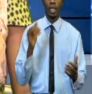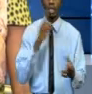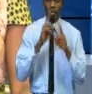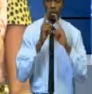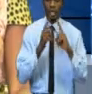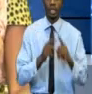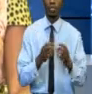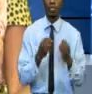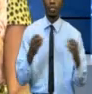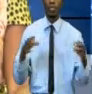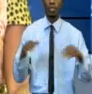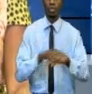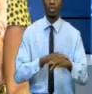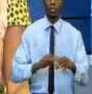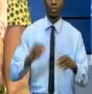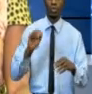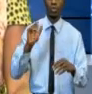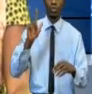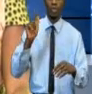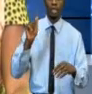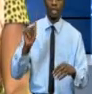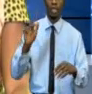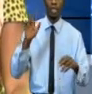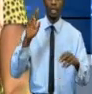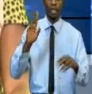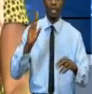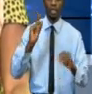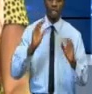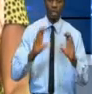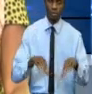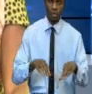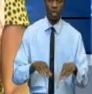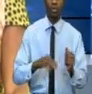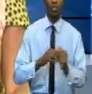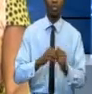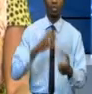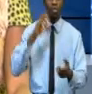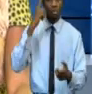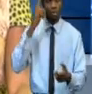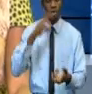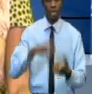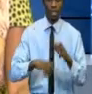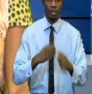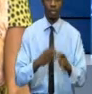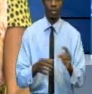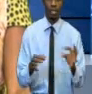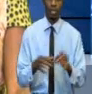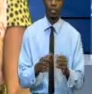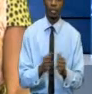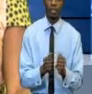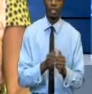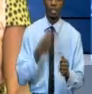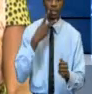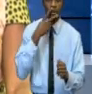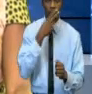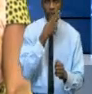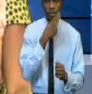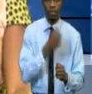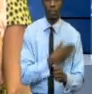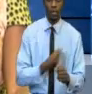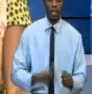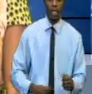Congo, l'institution la plus gangrénée et la fonction publique congolaise. La majorité des fonctionnaires de l'État vivent de pots de vin